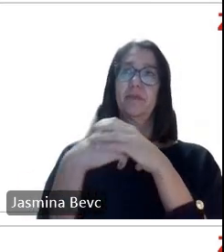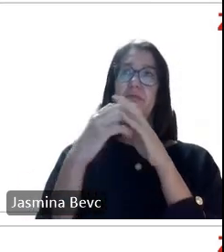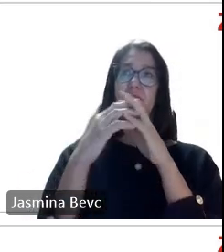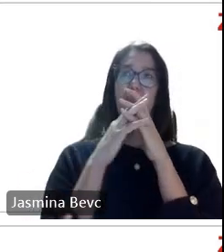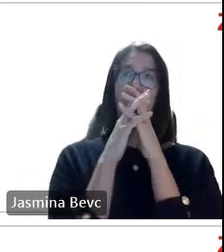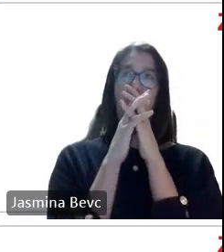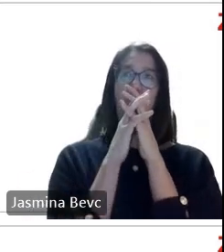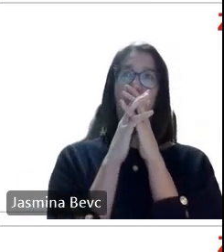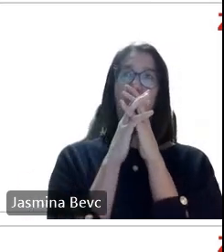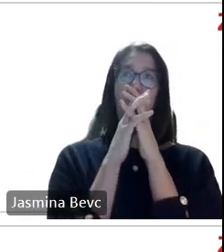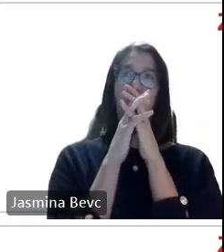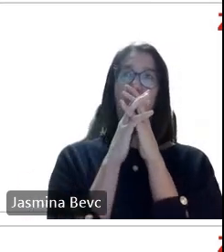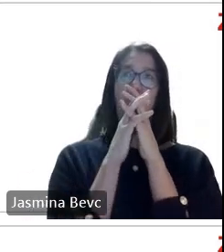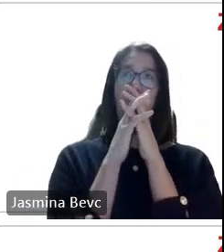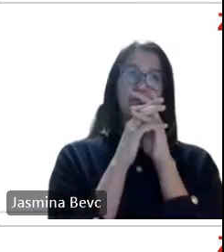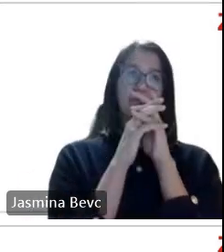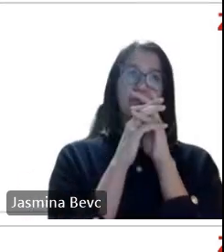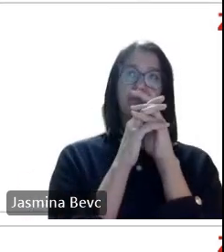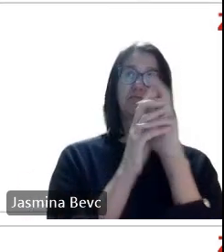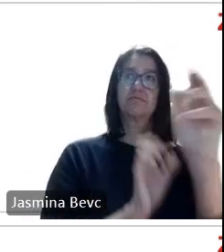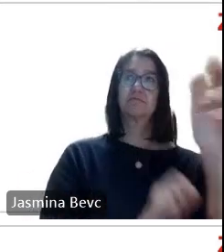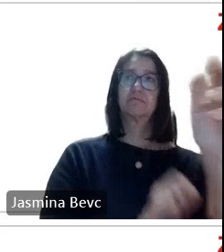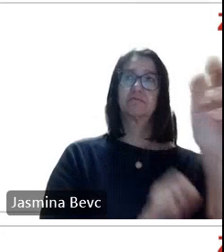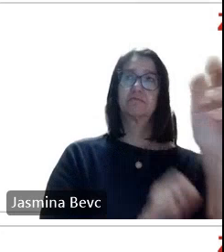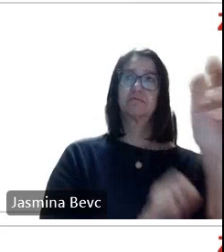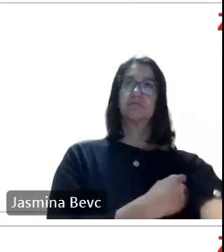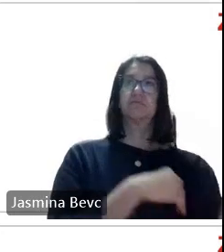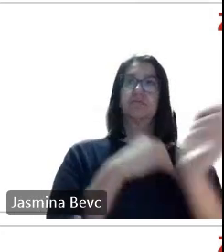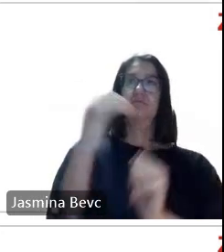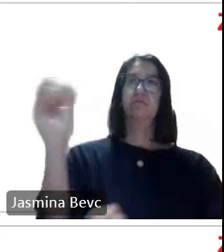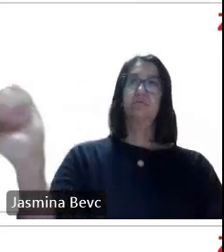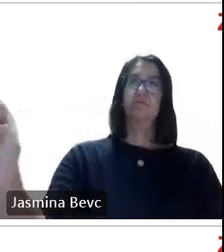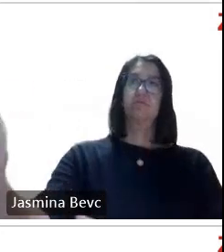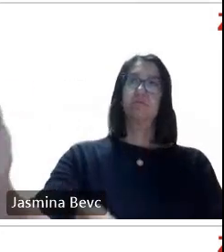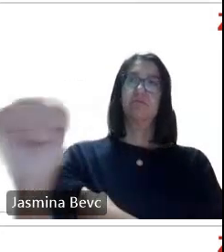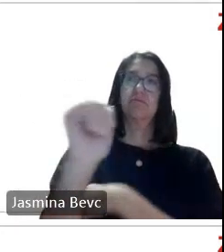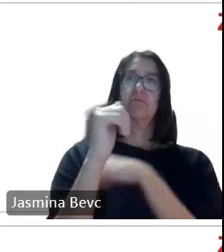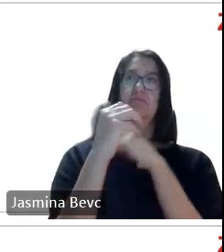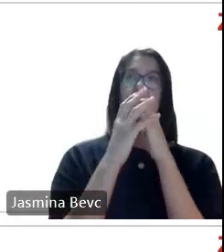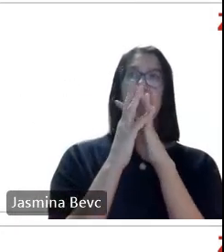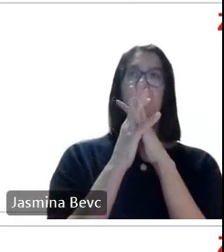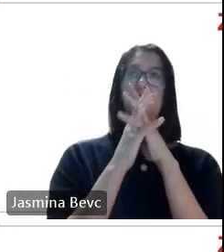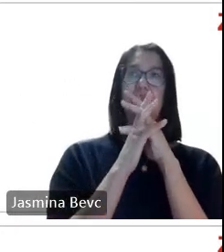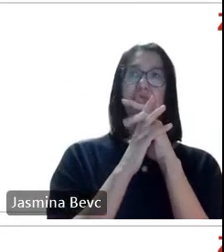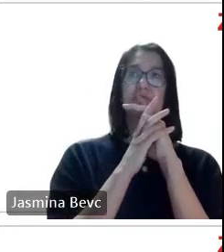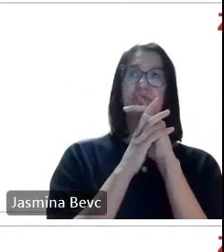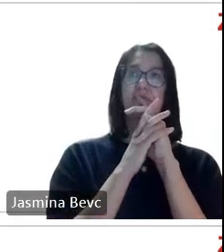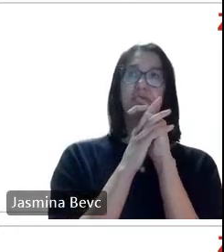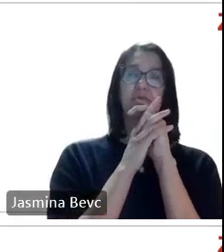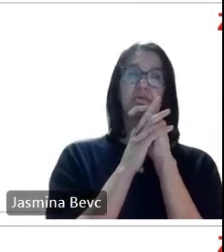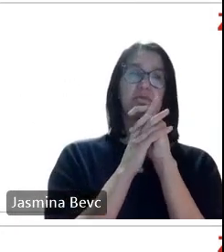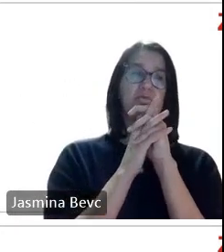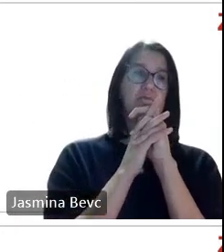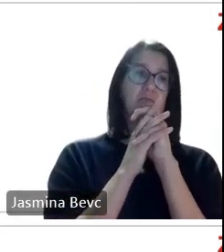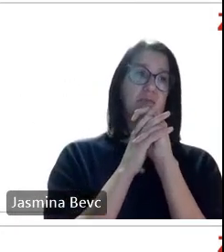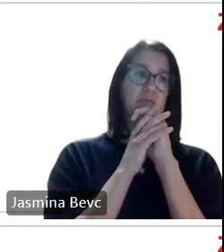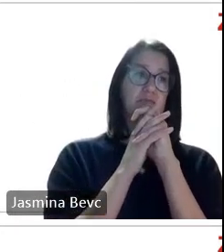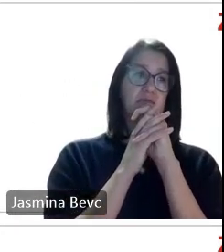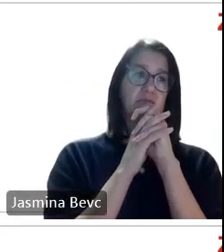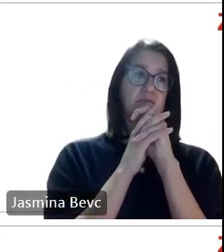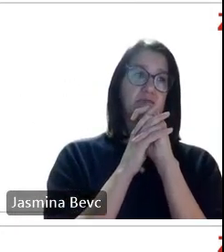okolju prijaznem viru ogrevanja? Zato, ker toplotna črpalka večino toplote, ki jo uporablja za